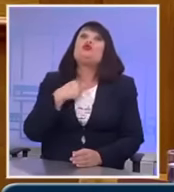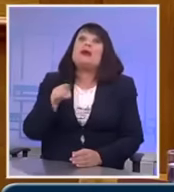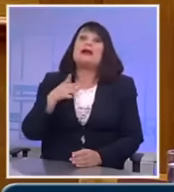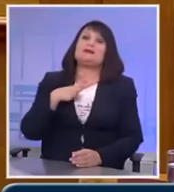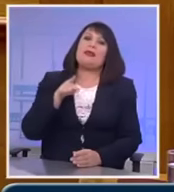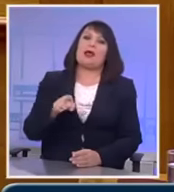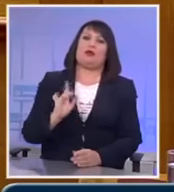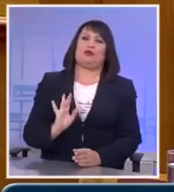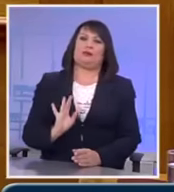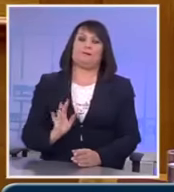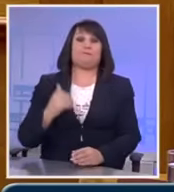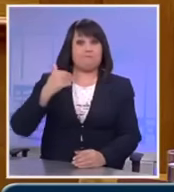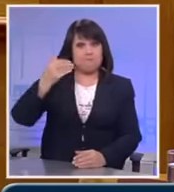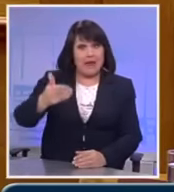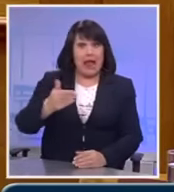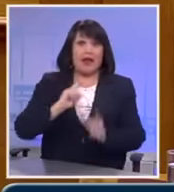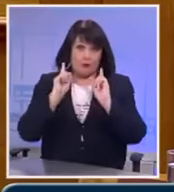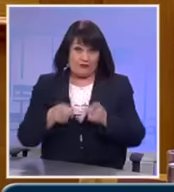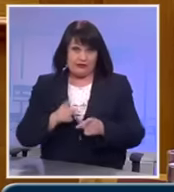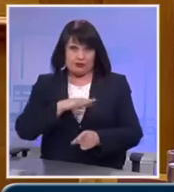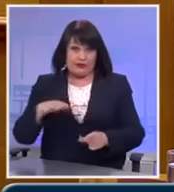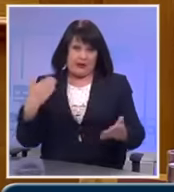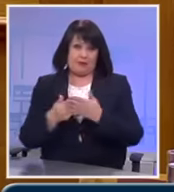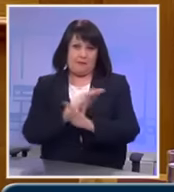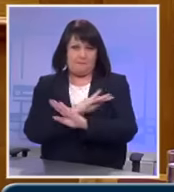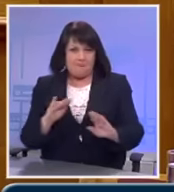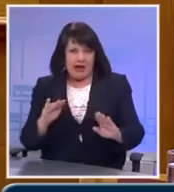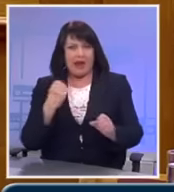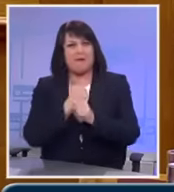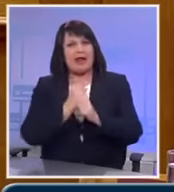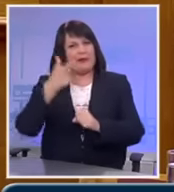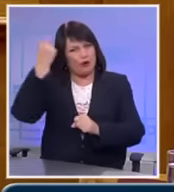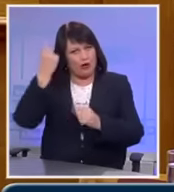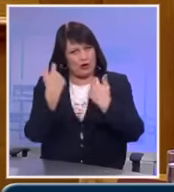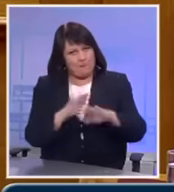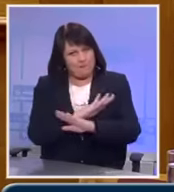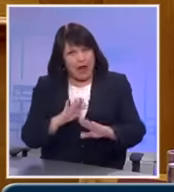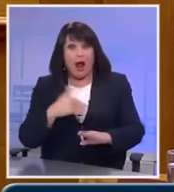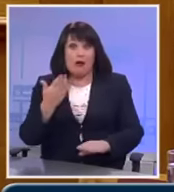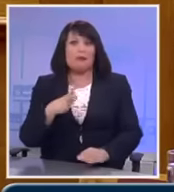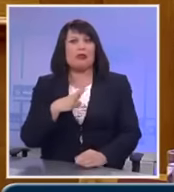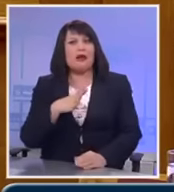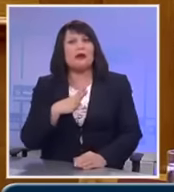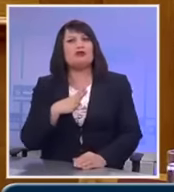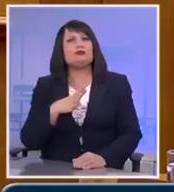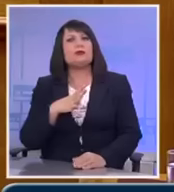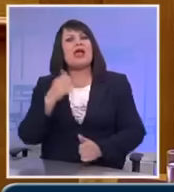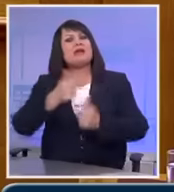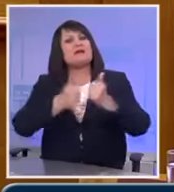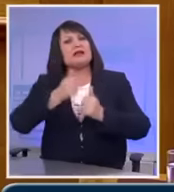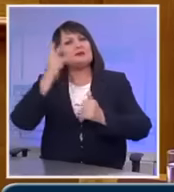και θέλουμε αν αργότερα το αποφασίσουν αφού τελειώσουν το επαγγελματικό λύκειο να μπορούν να δώσουν εξετάσεις για